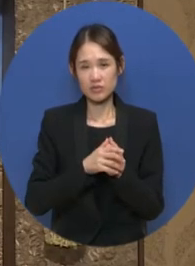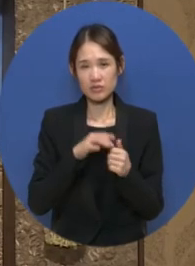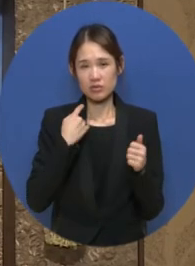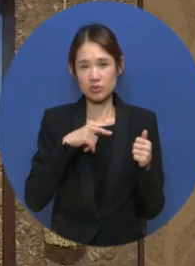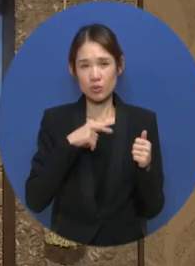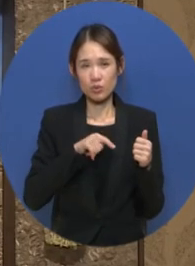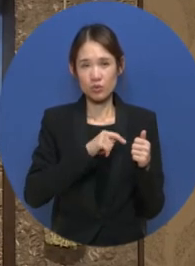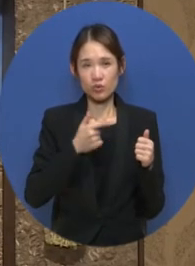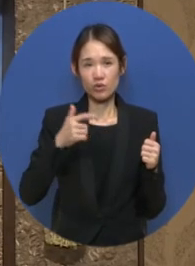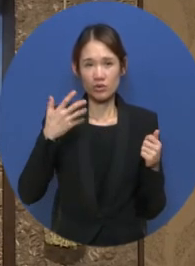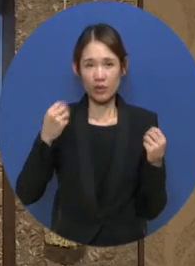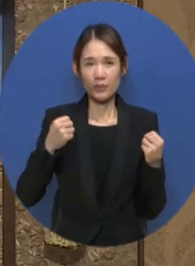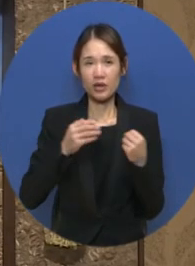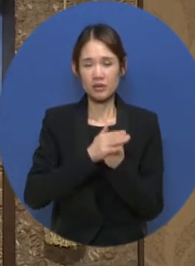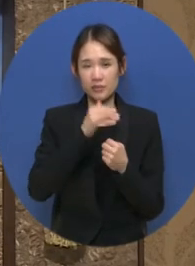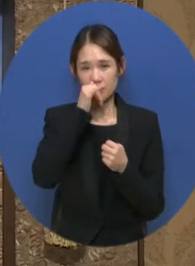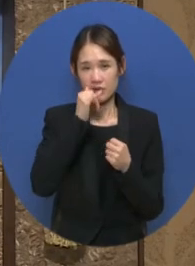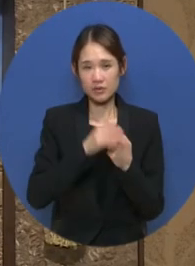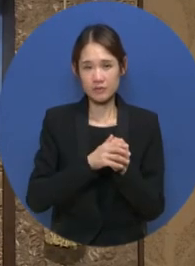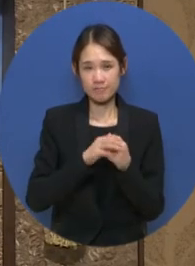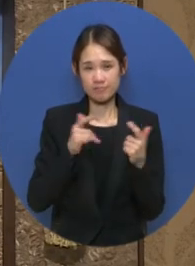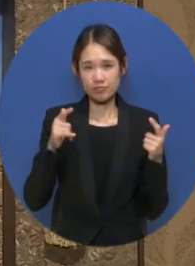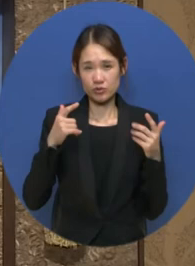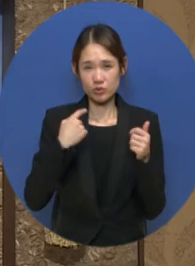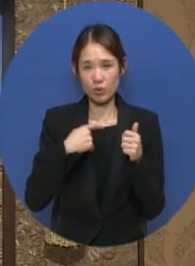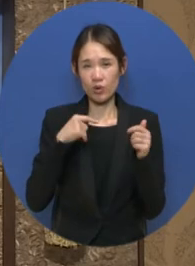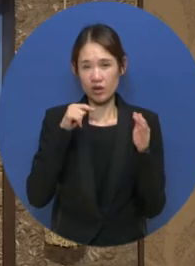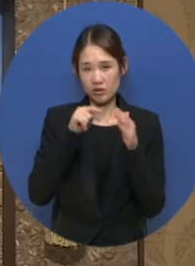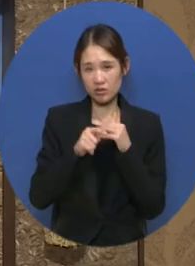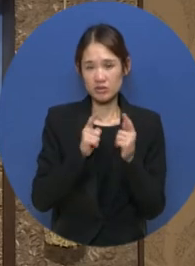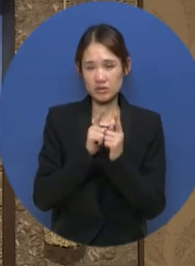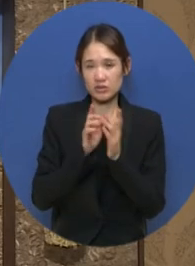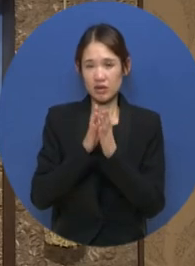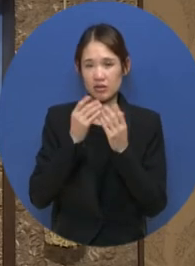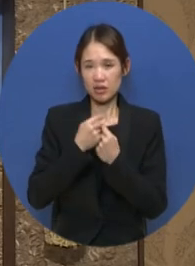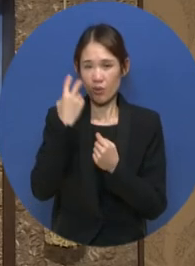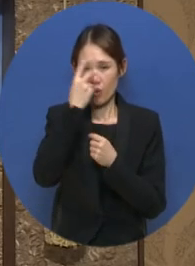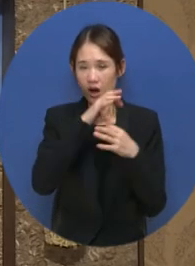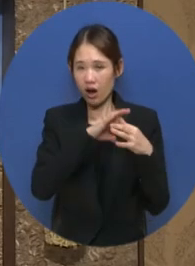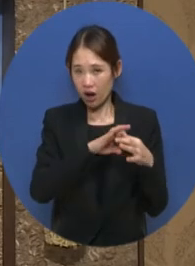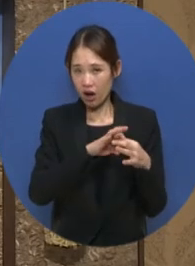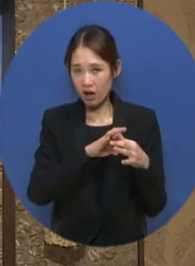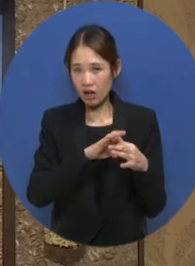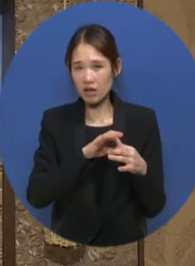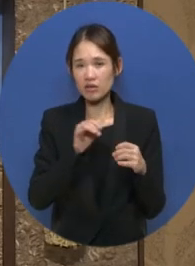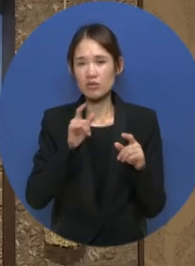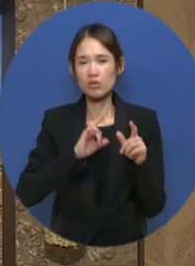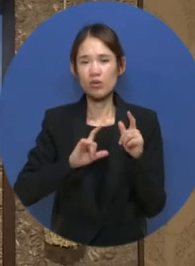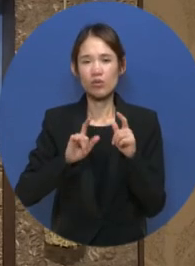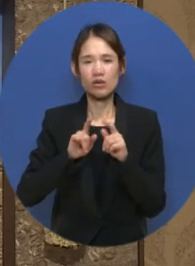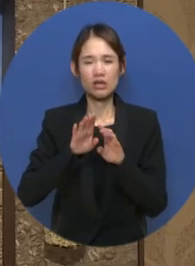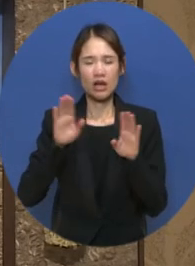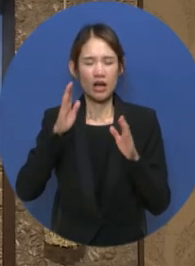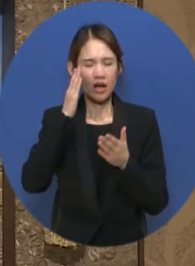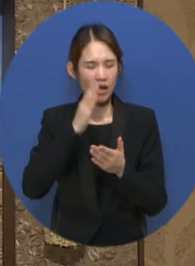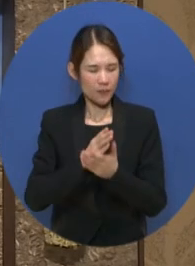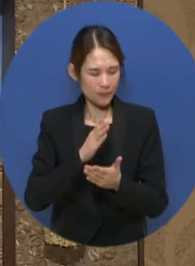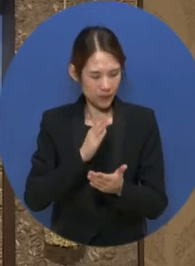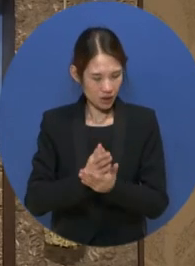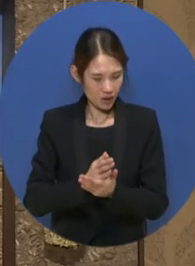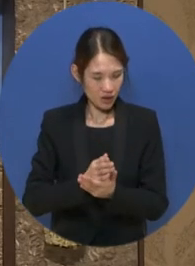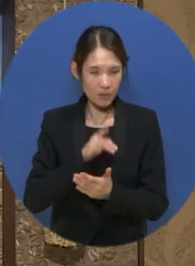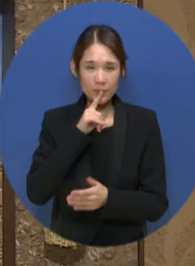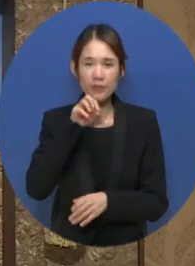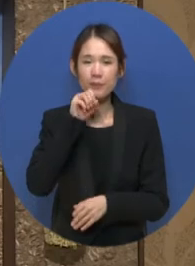상당히 많이 나가게 되는데요 그런데 교육을 가서 써도 실제 사례와 관련해서는 이제 좀 이렇게 고 푼을 조금